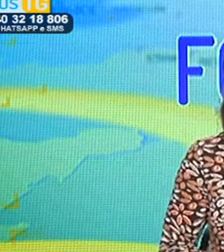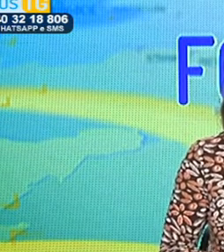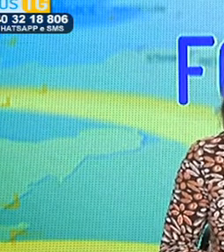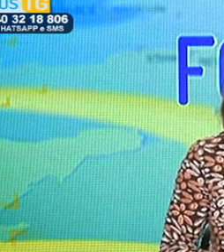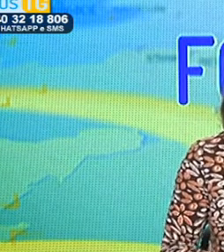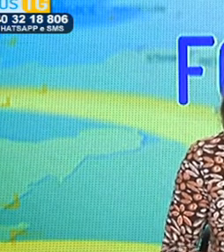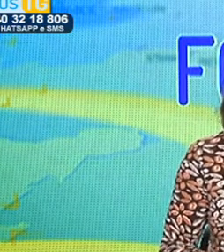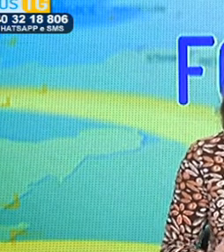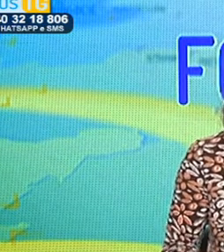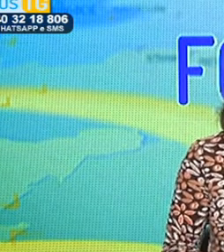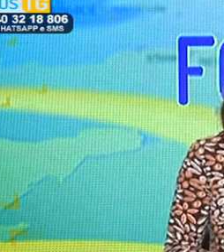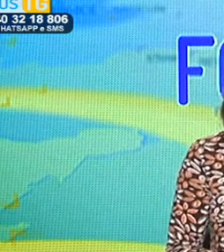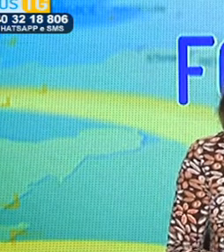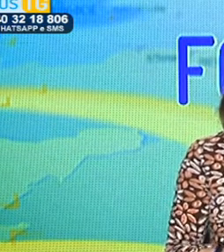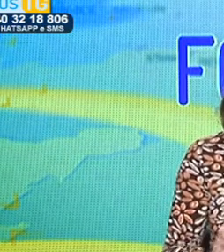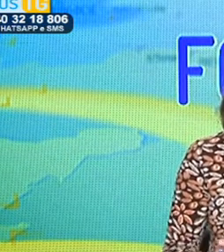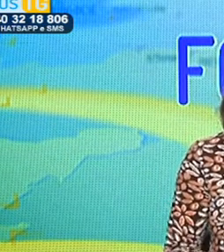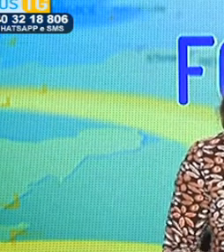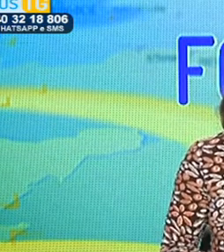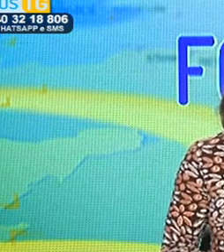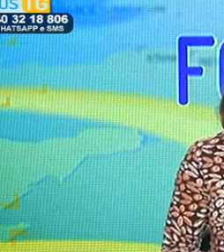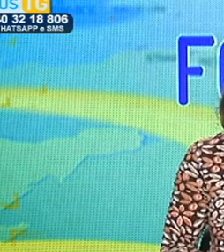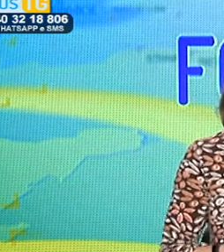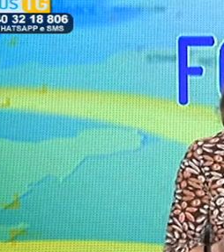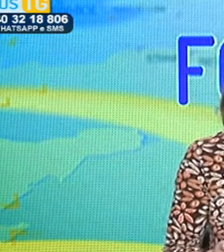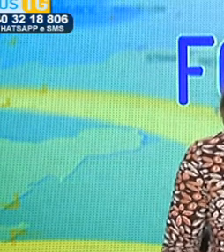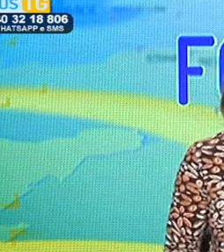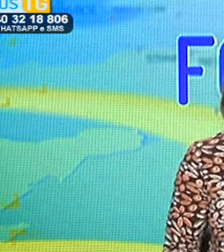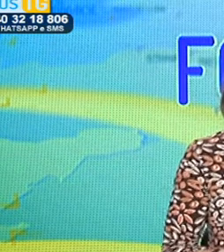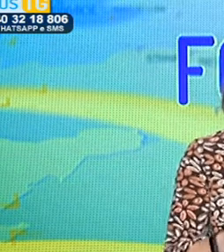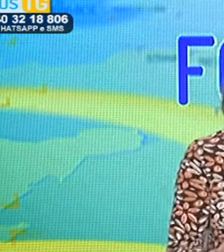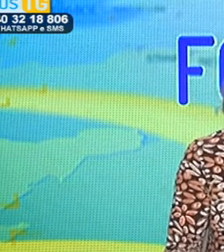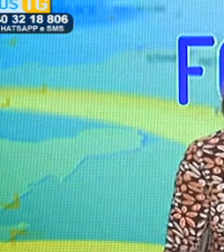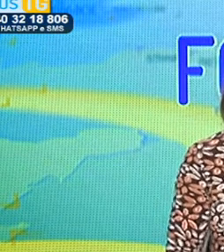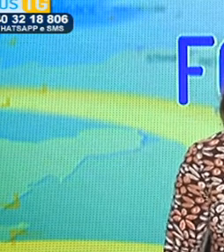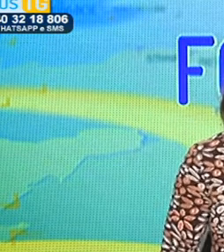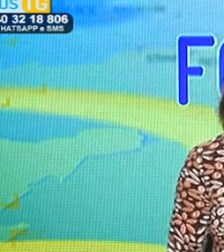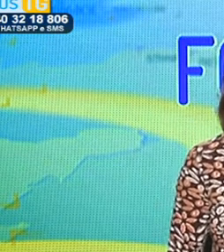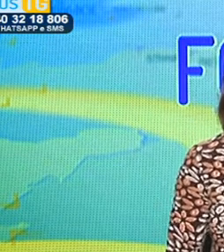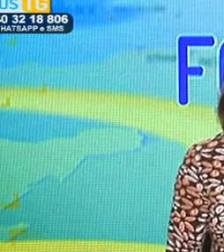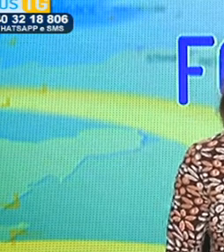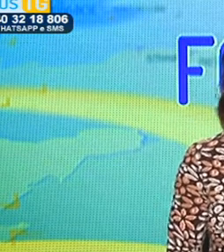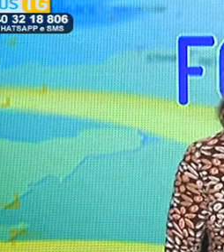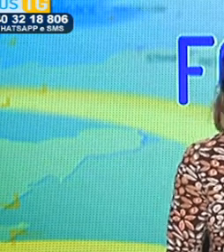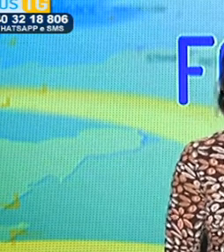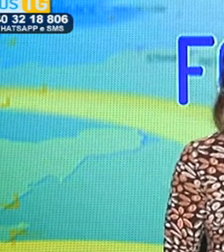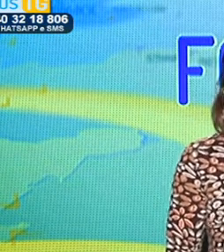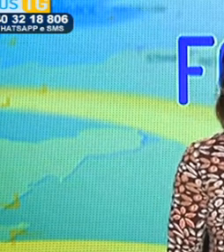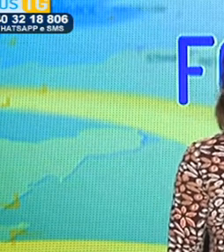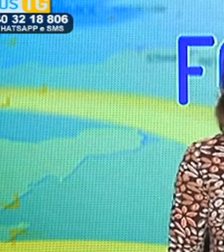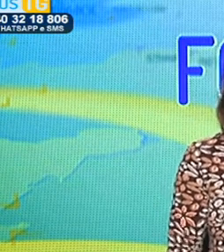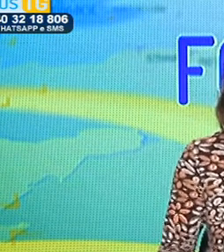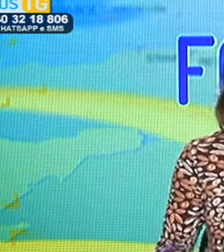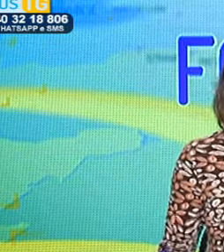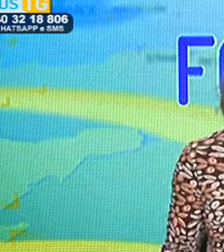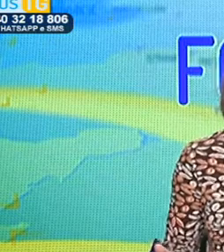soldi per mettere e garantire la sicurezza in assoluto delle persone che avrebbero potuto frequentare palestre, piscine e